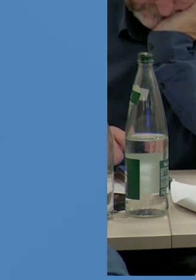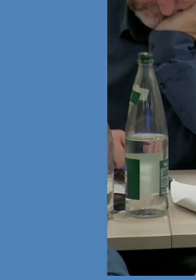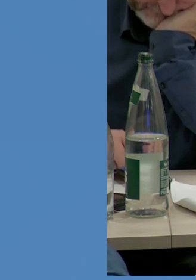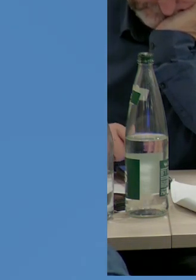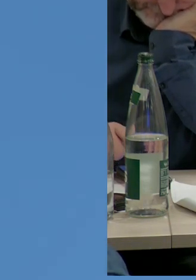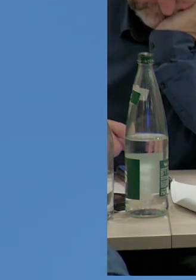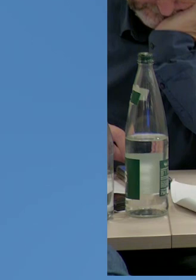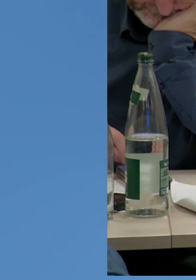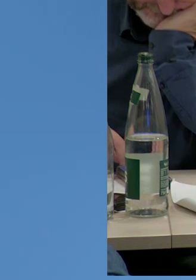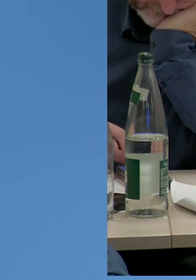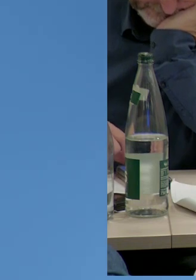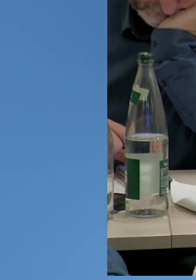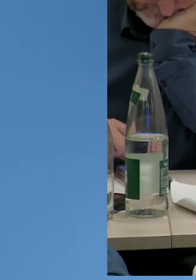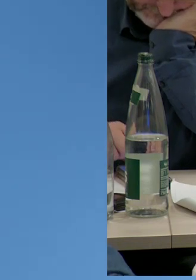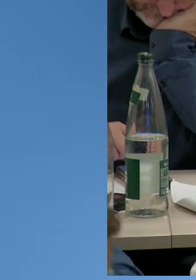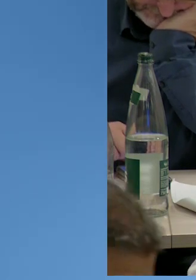résoudra